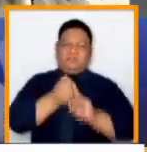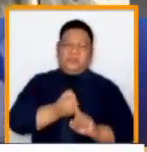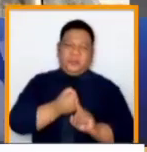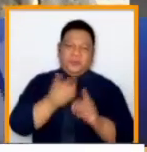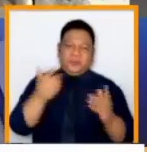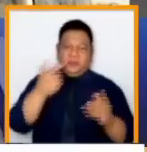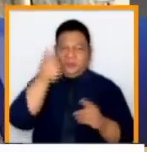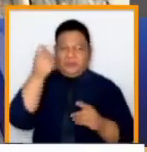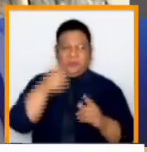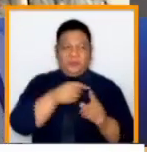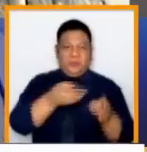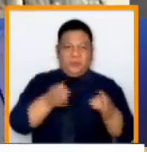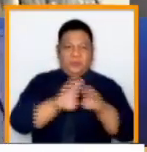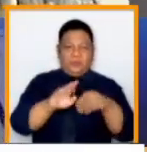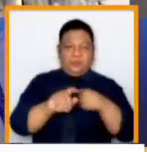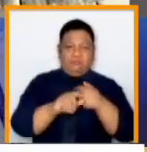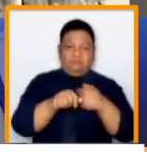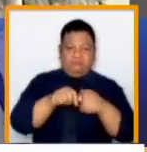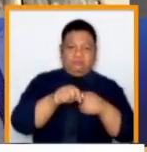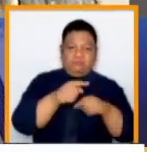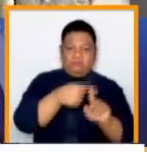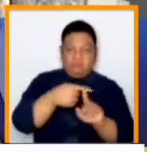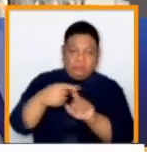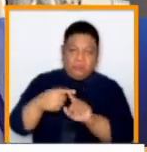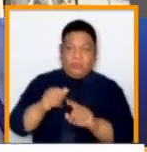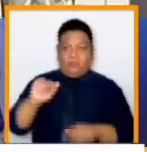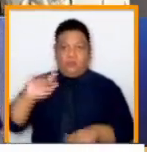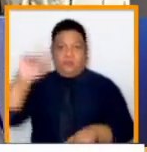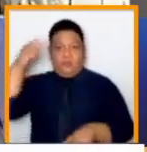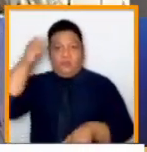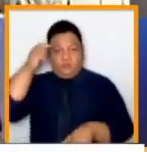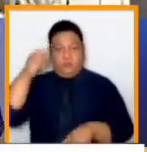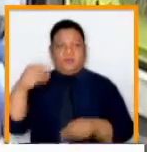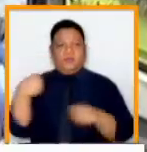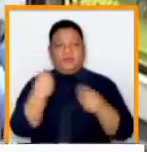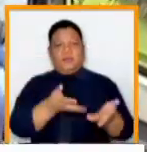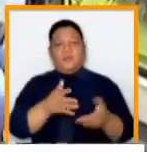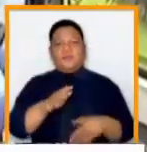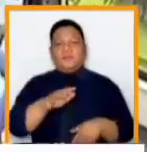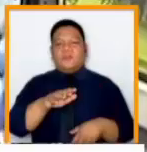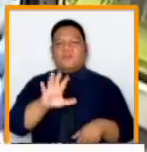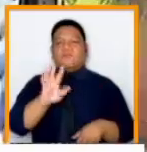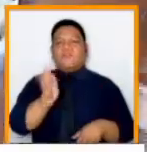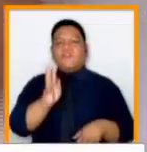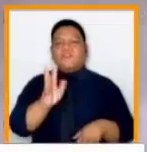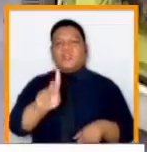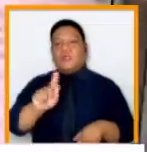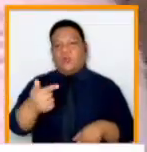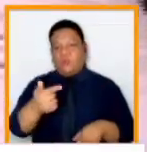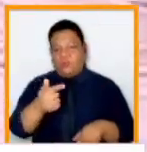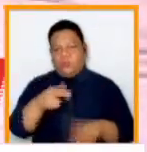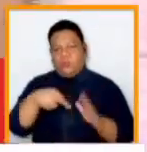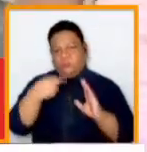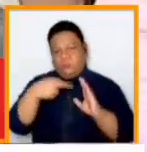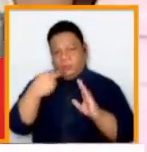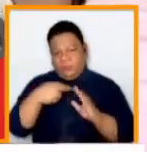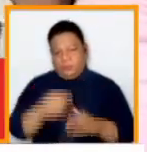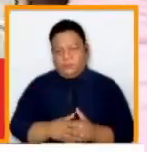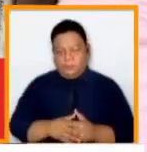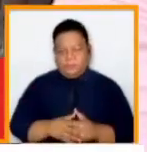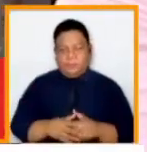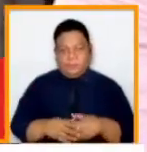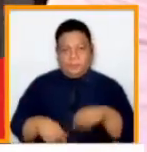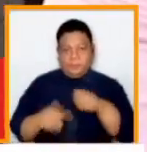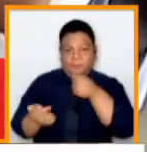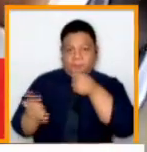City Government nga kuan bugas nga 50 kilos ato 50 kilos. Una nang nagpayag ang mga nagtitinda na wala na